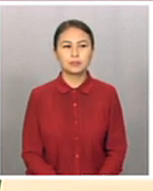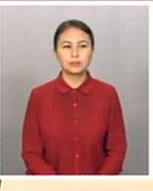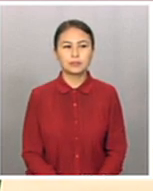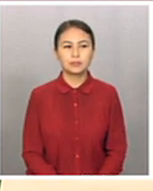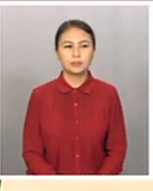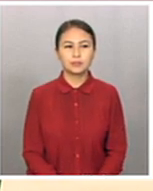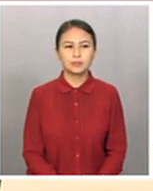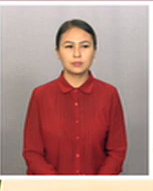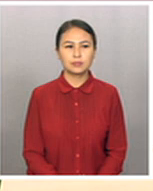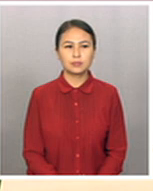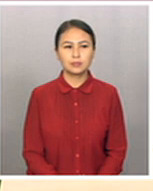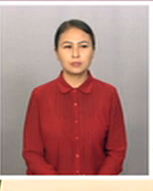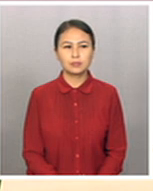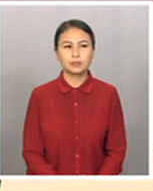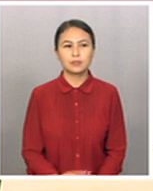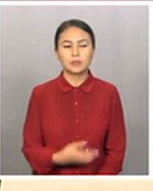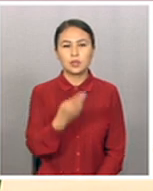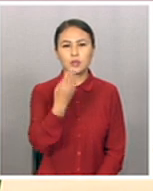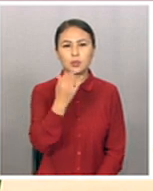Қандай құстар? Шұбар